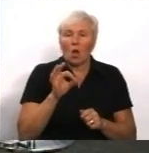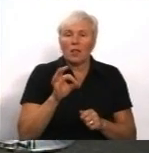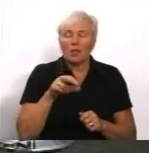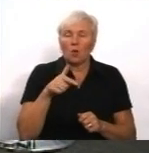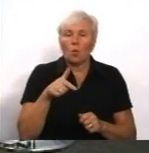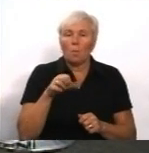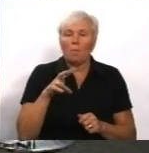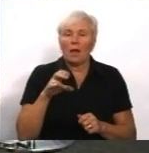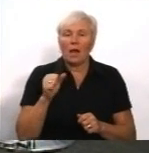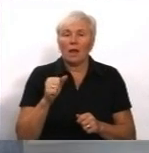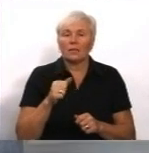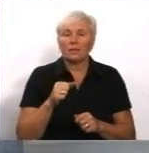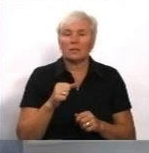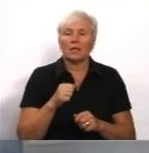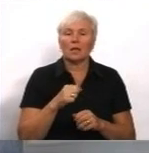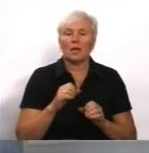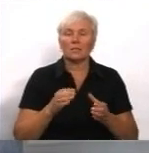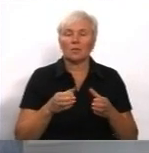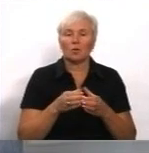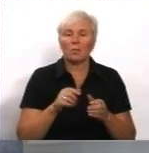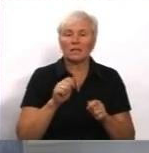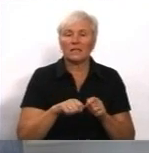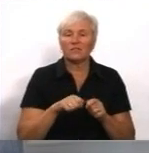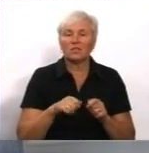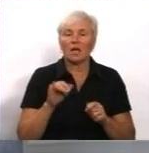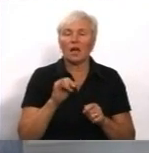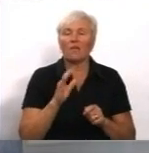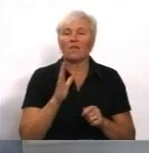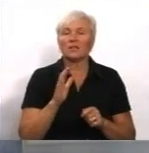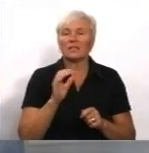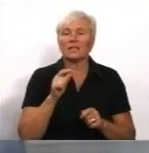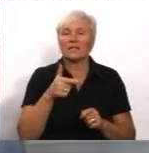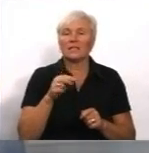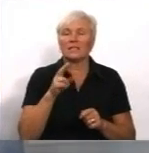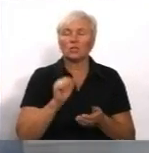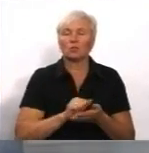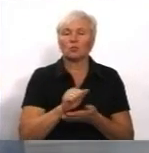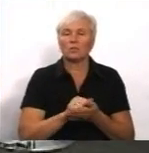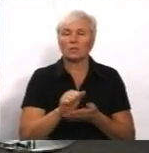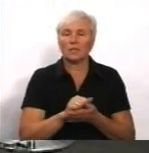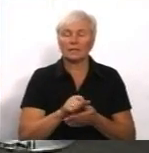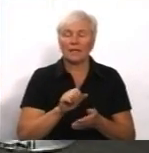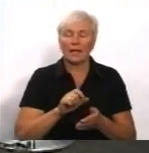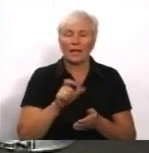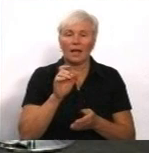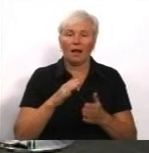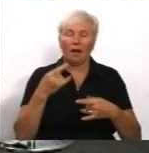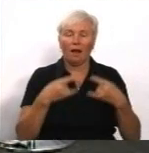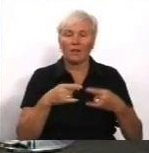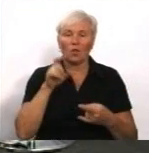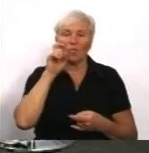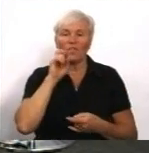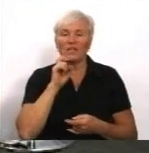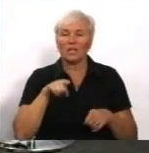координаторка проекту «Громадський ревізор», та Володимир Грицик, журналіст телеканалу «Вінниччина». Вітаю вас, колеги, також у